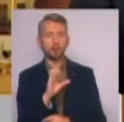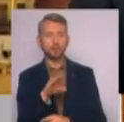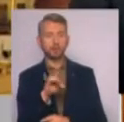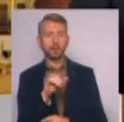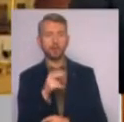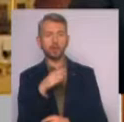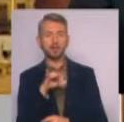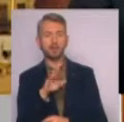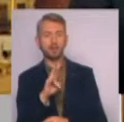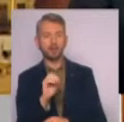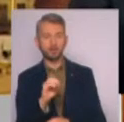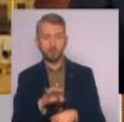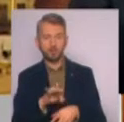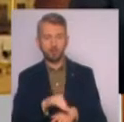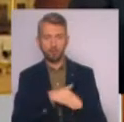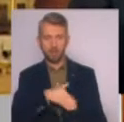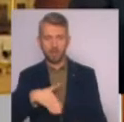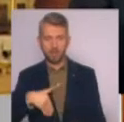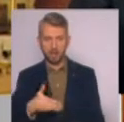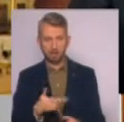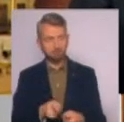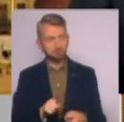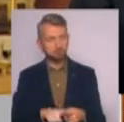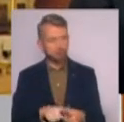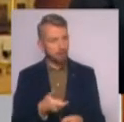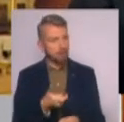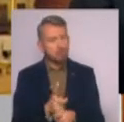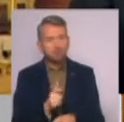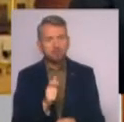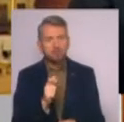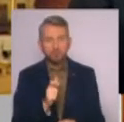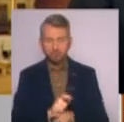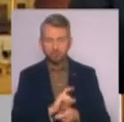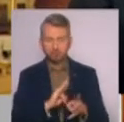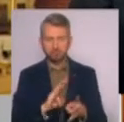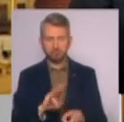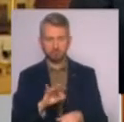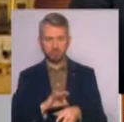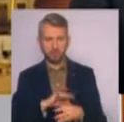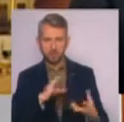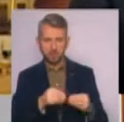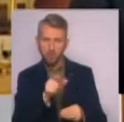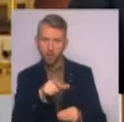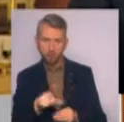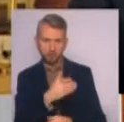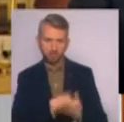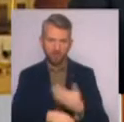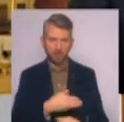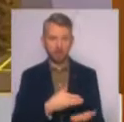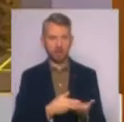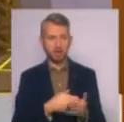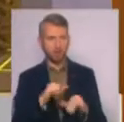леген, дійсно, це дуже інвалідизуюче захворювання, прогресуюче захворювання